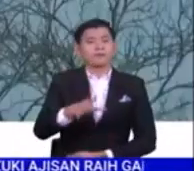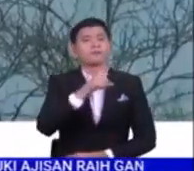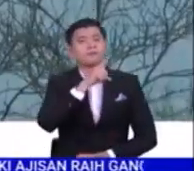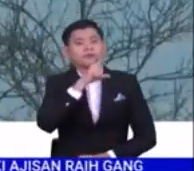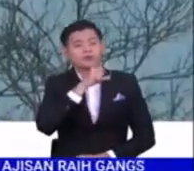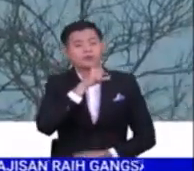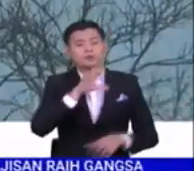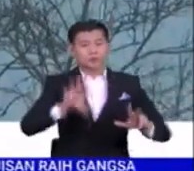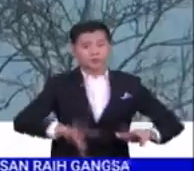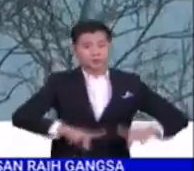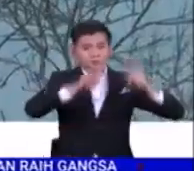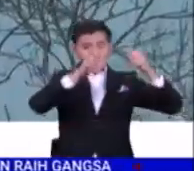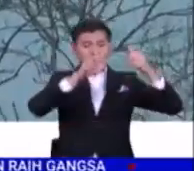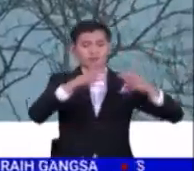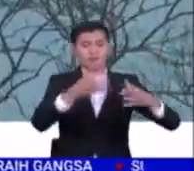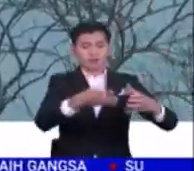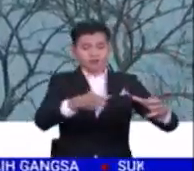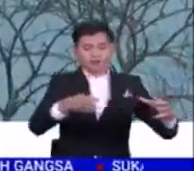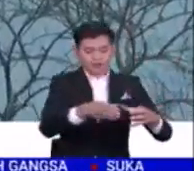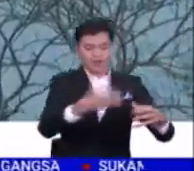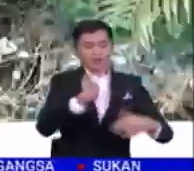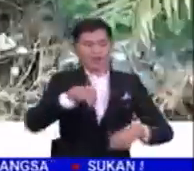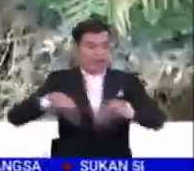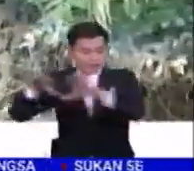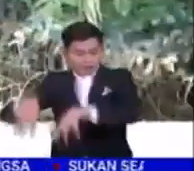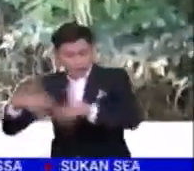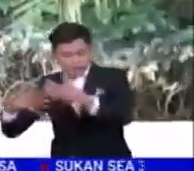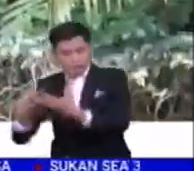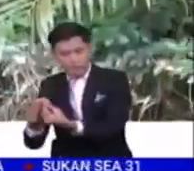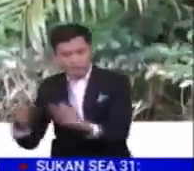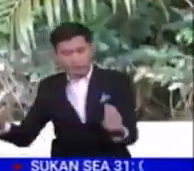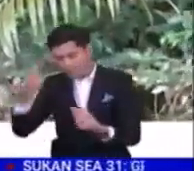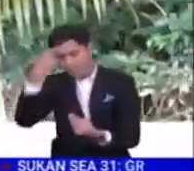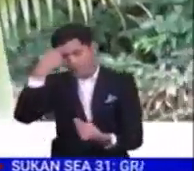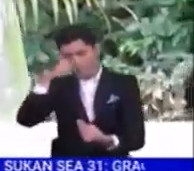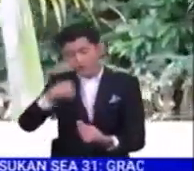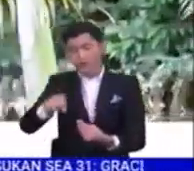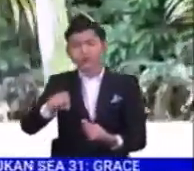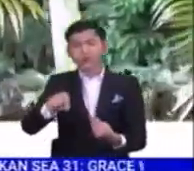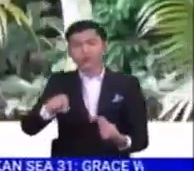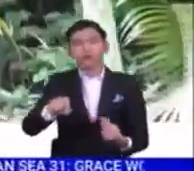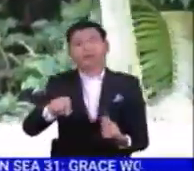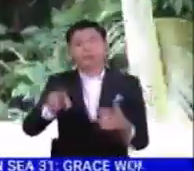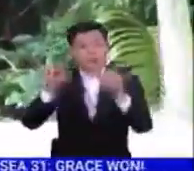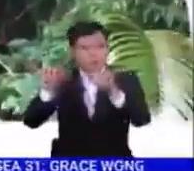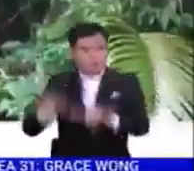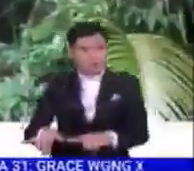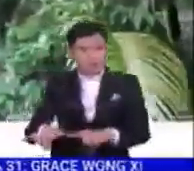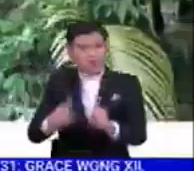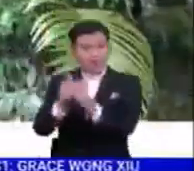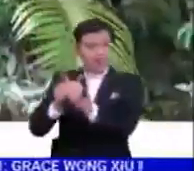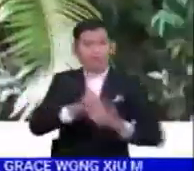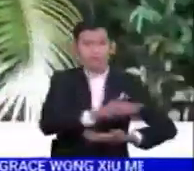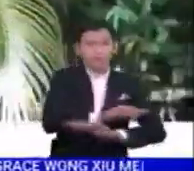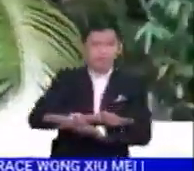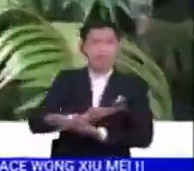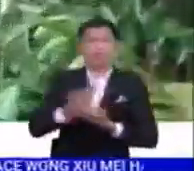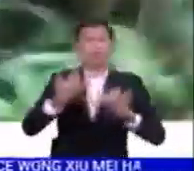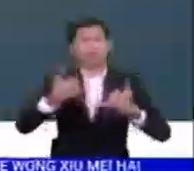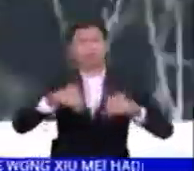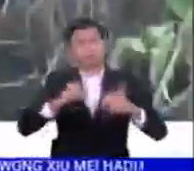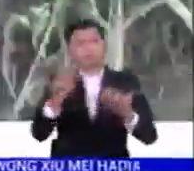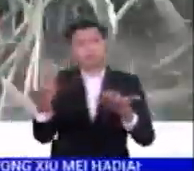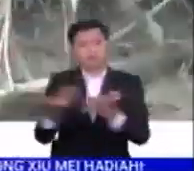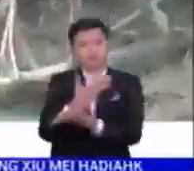ranting. Ada pula yang menggali lubang di pasir hanya untuk menempatkan mereka bersama-sama anak-anak yang baru